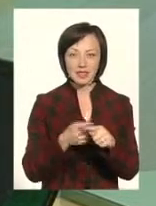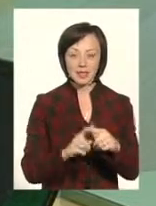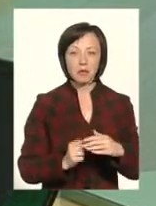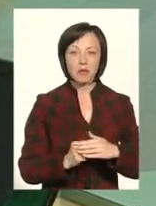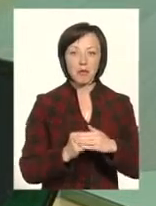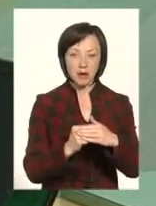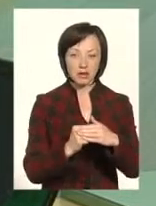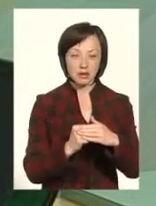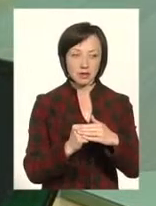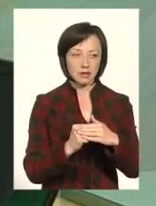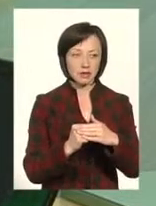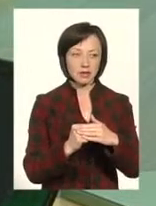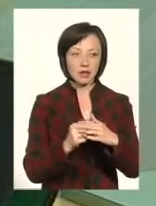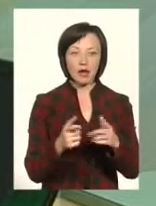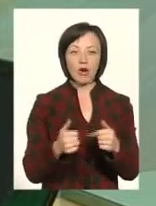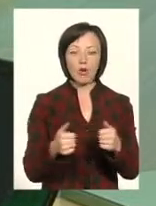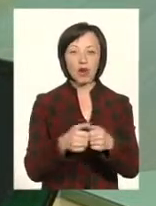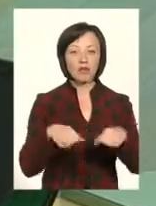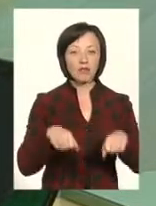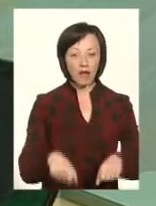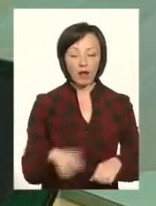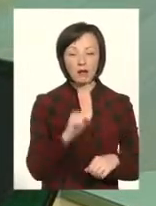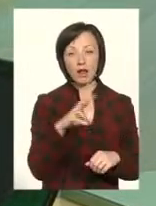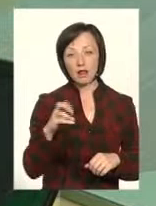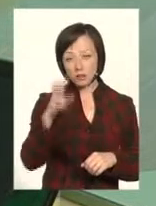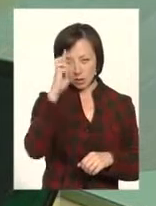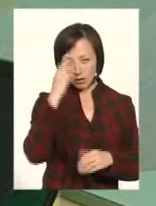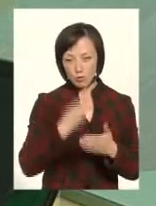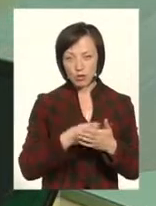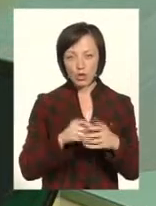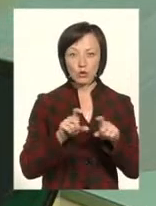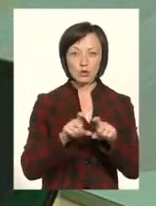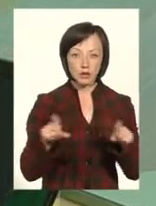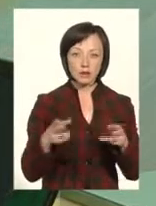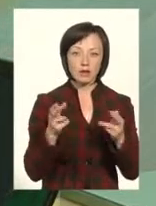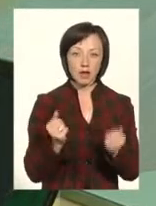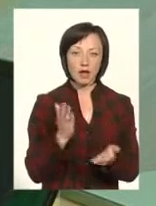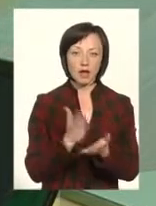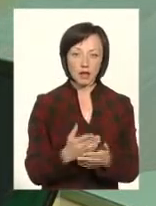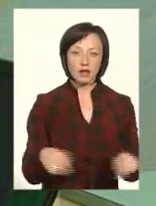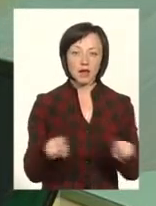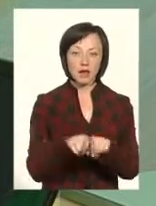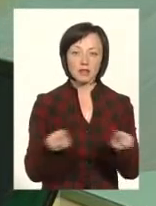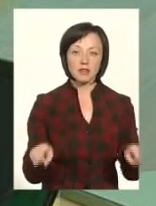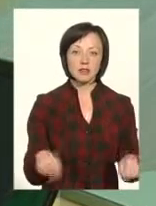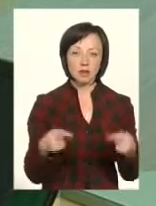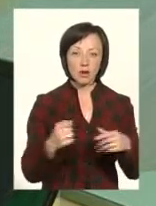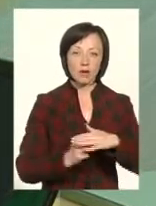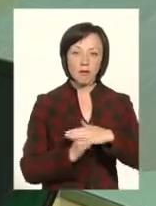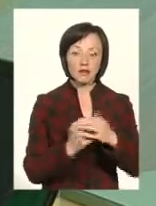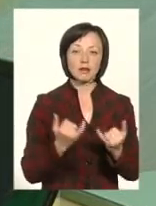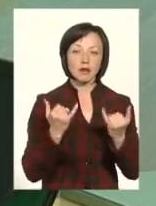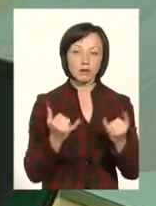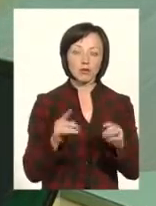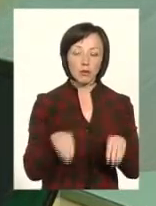бази в органах влади. Але в державній бюджетній установі є такі створені бази для